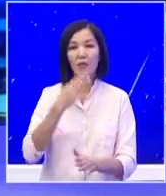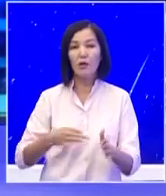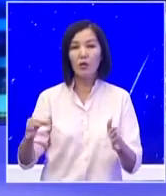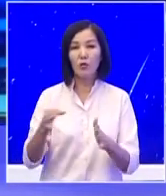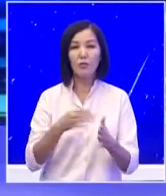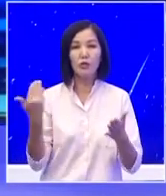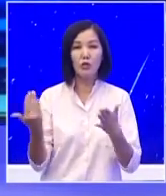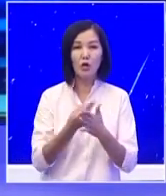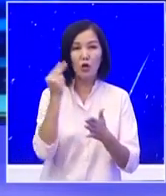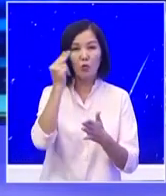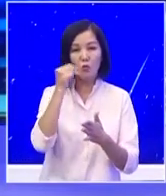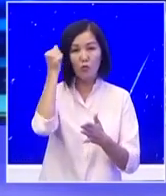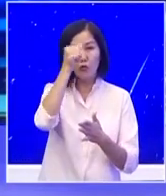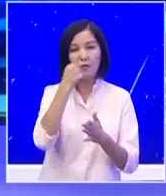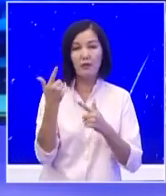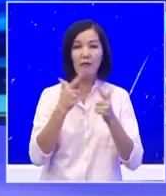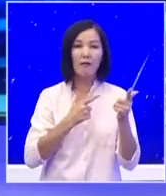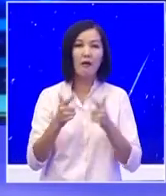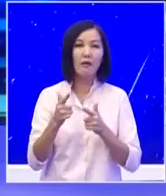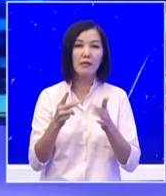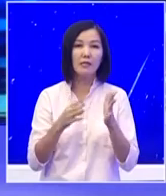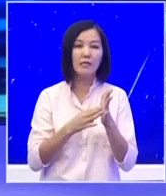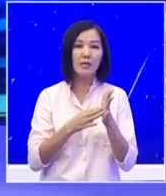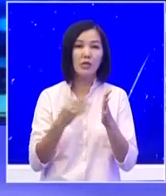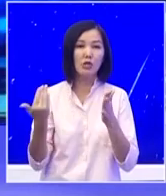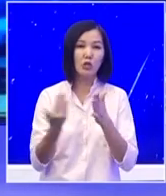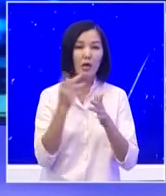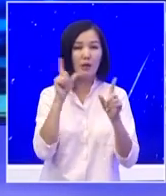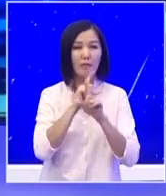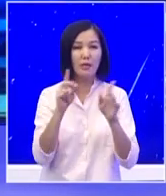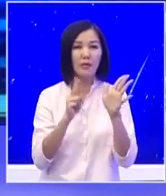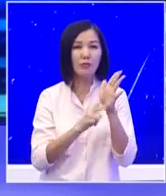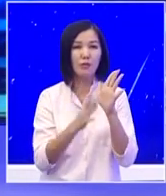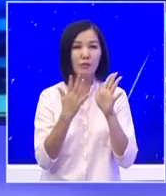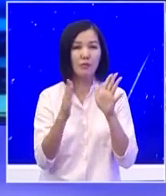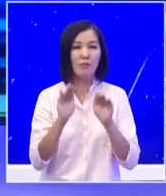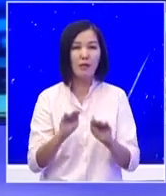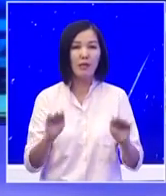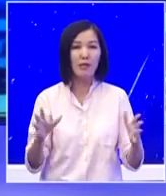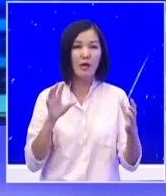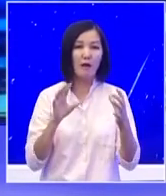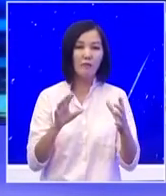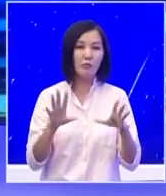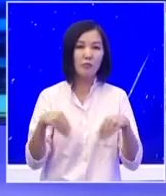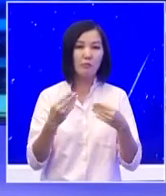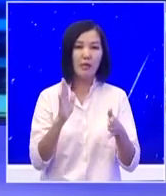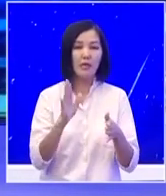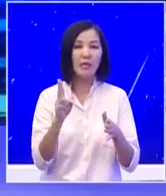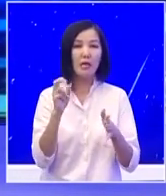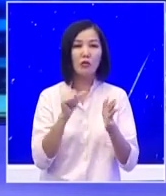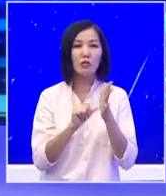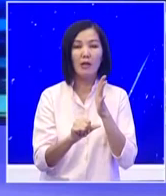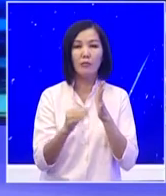Алматы облысы жаңа оқу жылына дайын. Биыл өңірде 8 жаңа мектеп 71 балалар тасымалдайтын автобус қолданысқа беріледі.